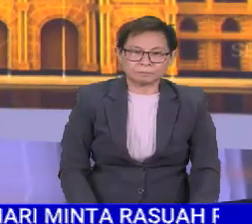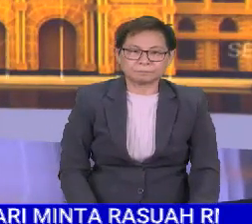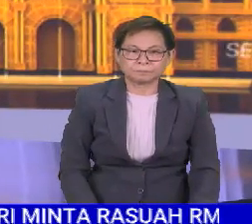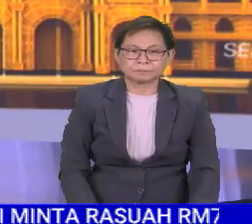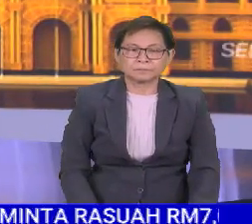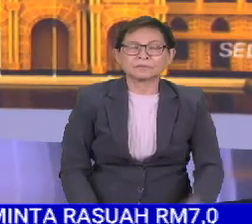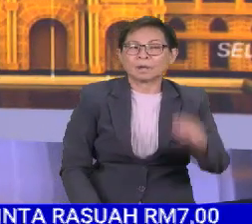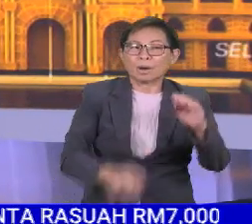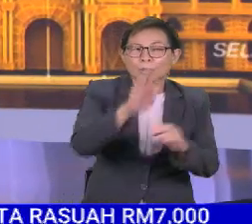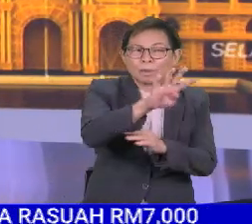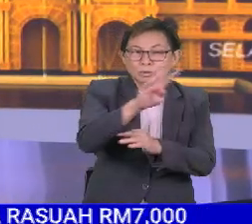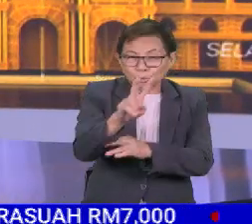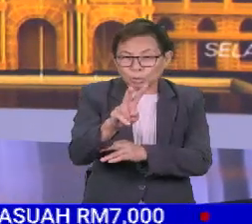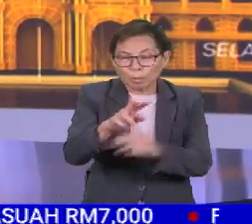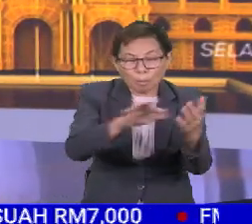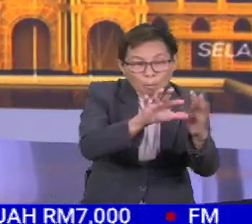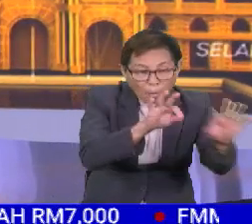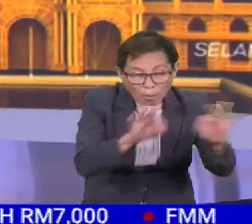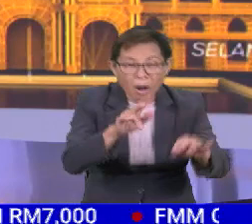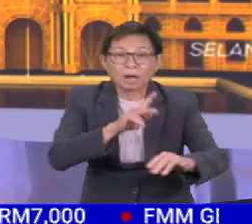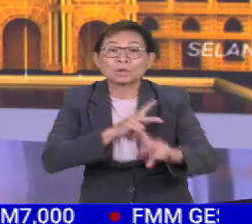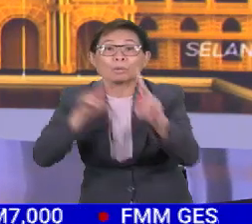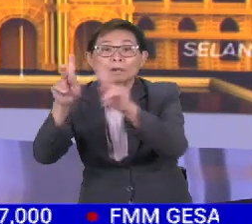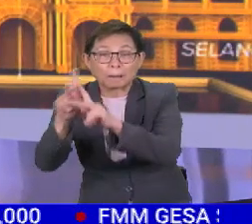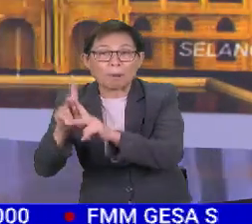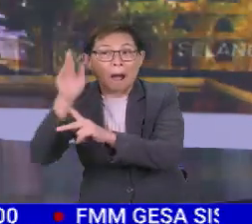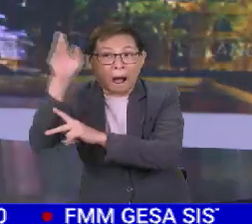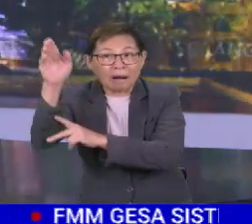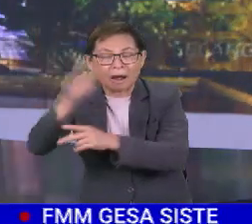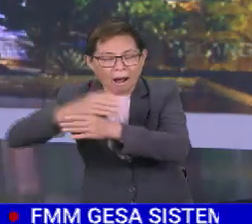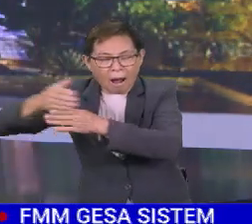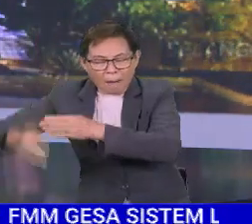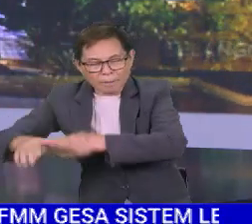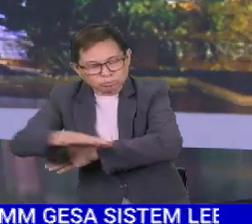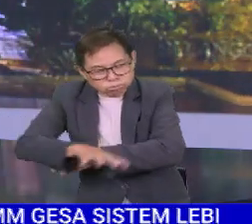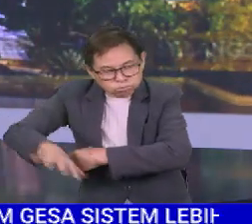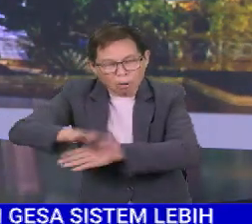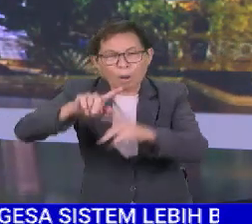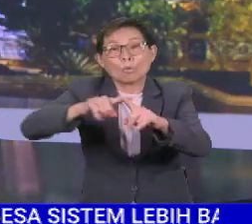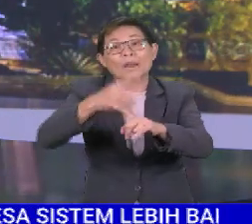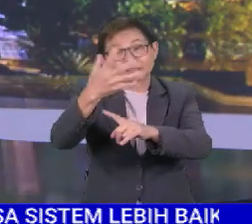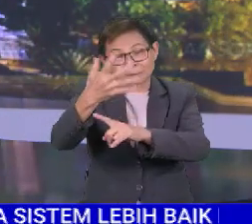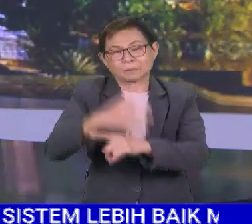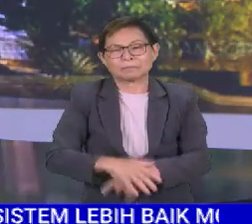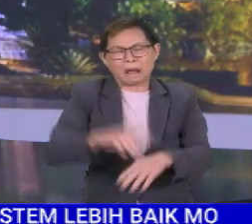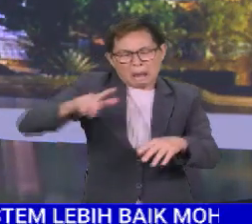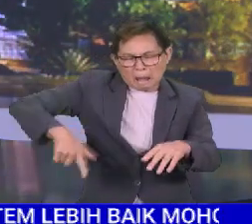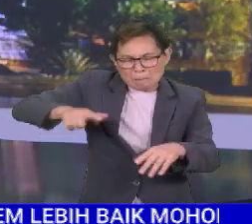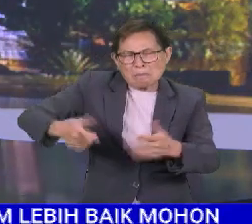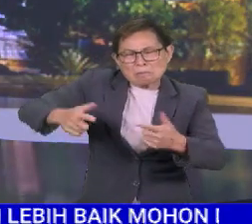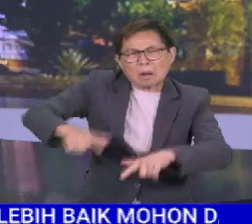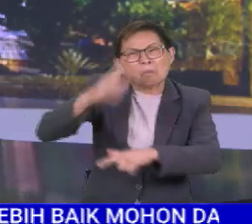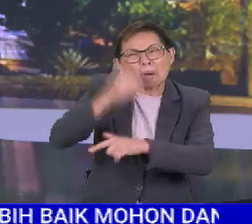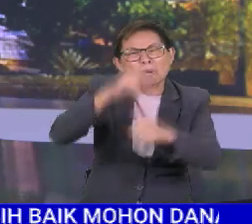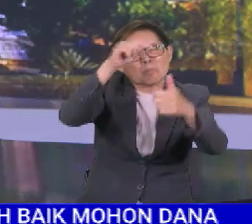bagi 42 lagi pelantikan ketuka kampung di Joho akan diselesaikan selewat-lewatnya Mei ini kelewatan terjadi